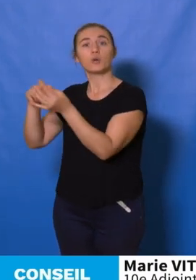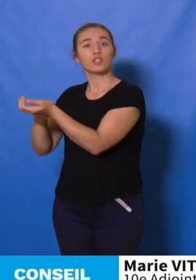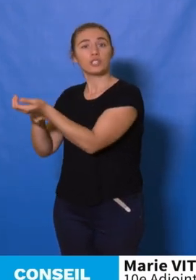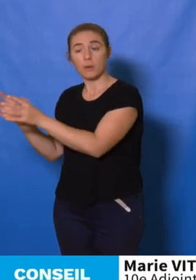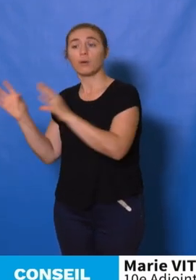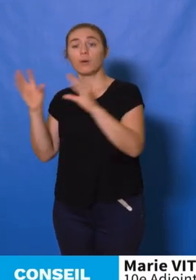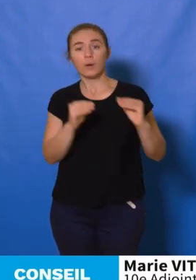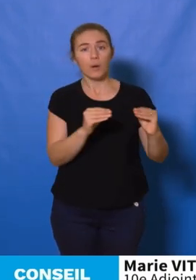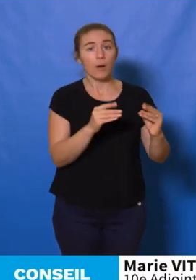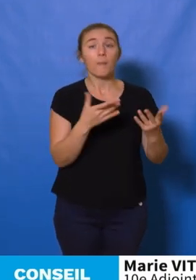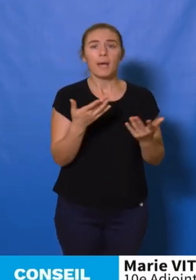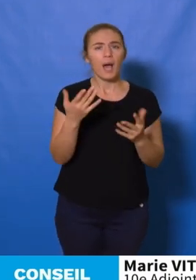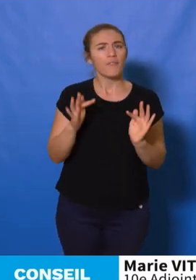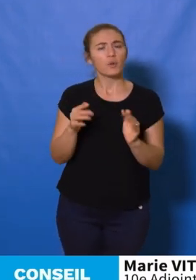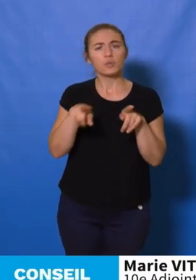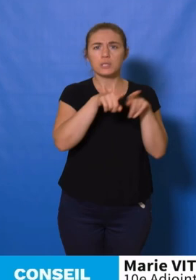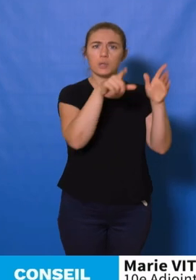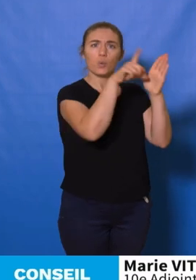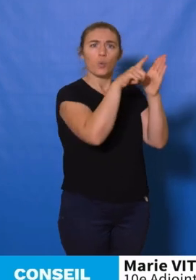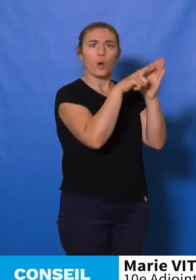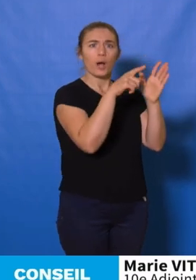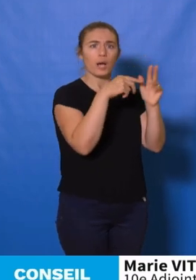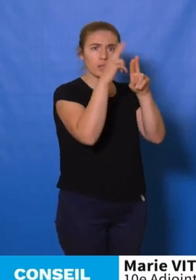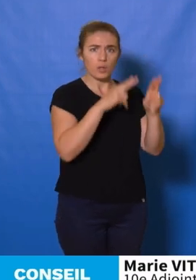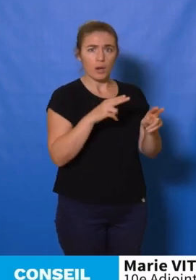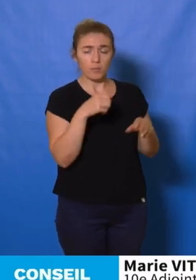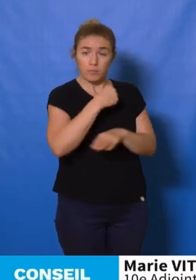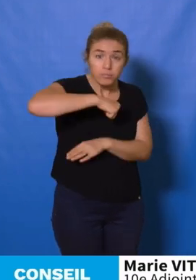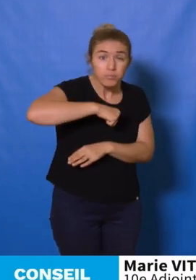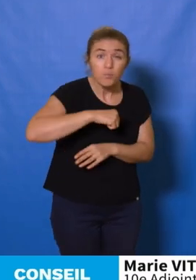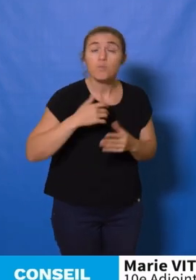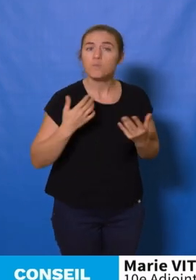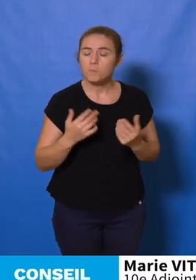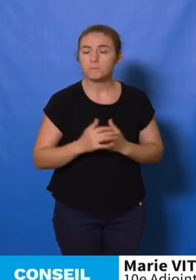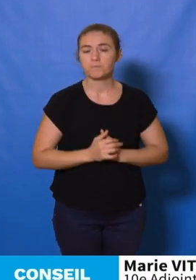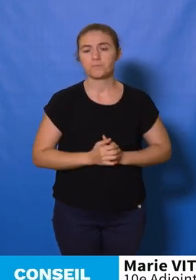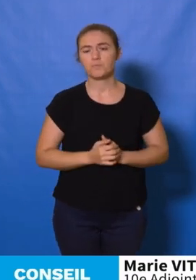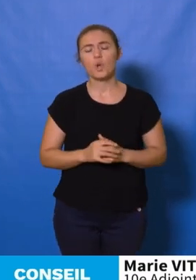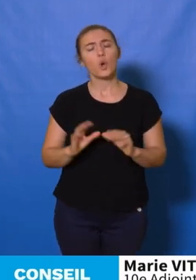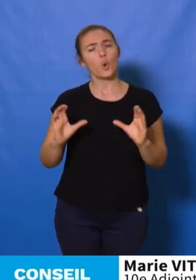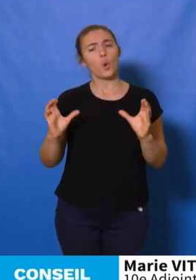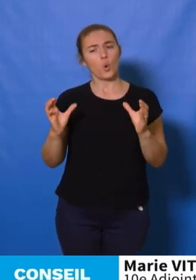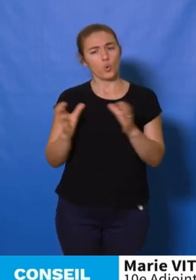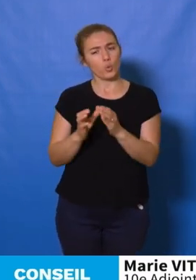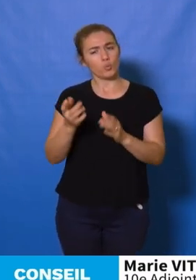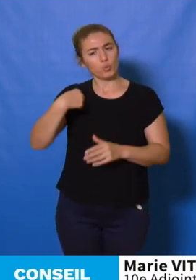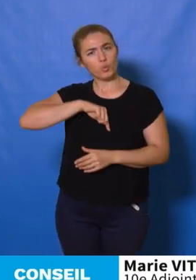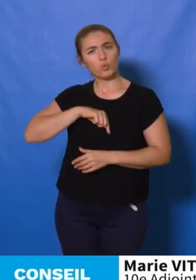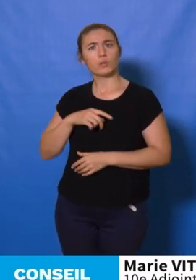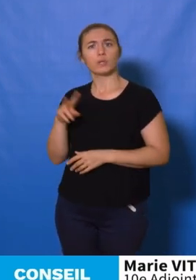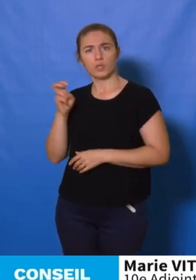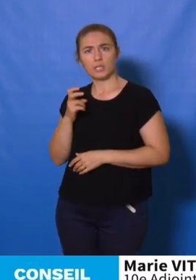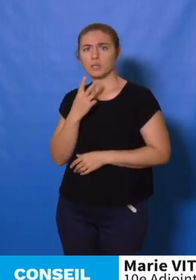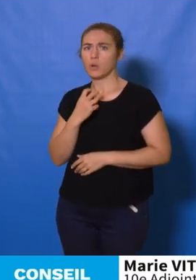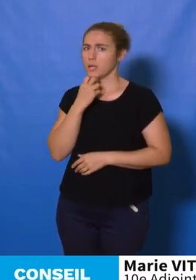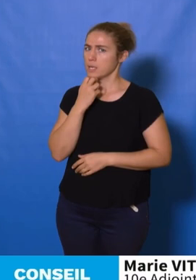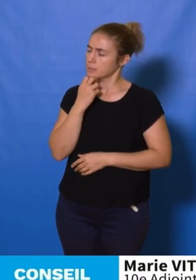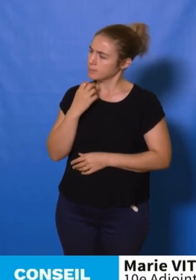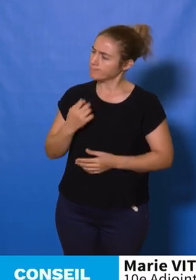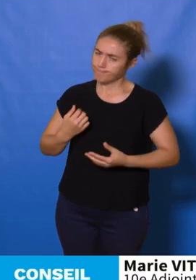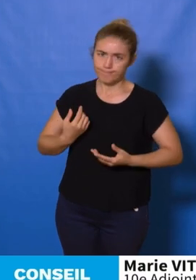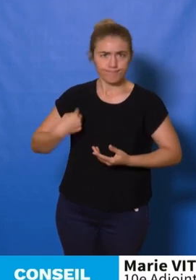droit international? Je voulais redire ici, au nom du groupe écologiste et citoyen, que nous ferons tout ce qui est en notre pouvoir